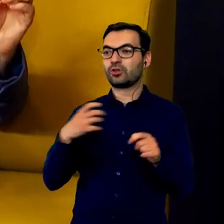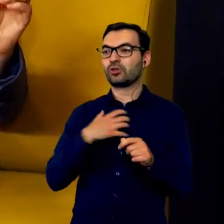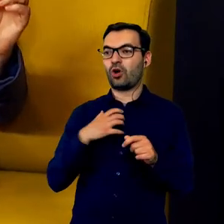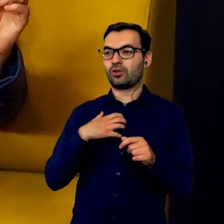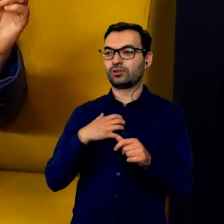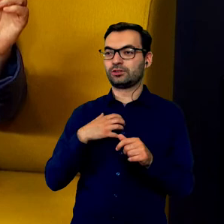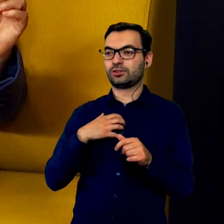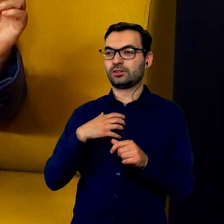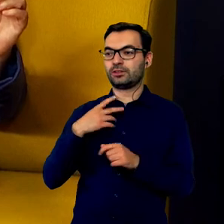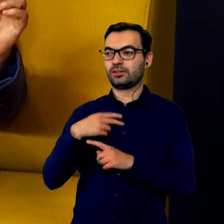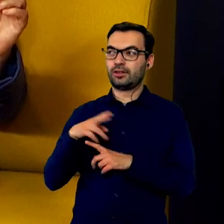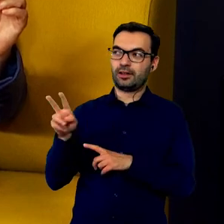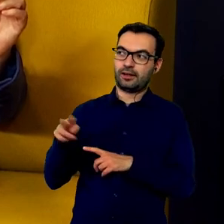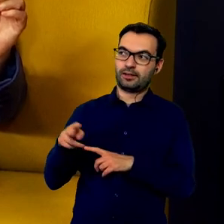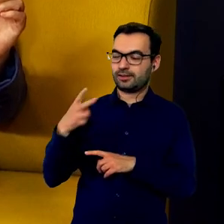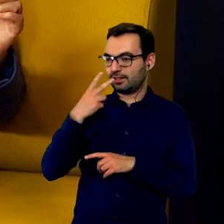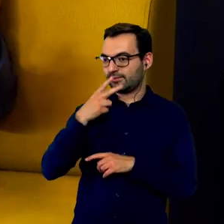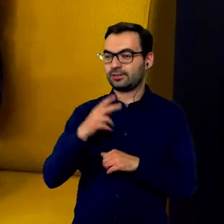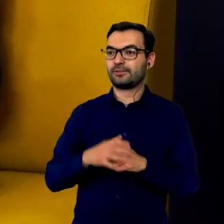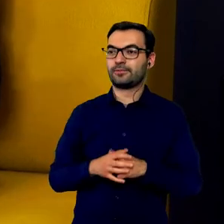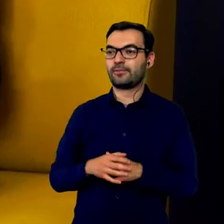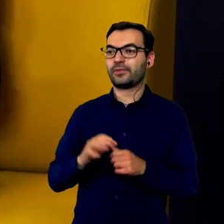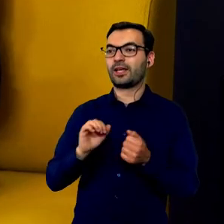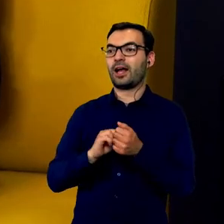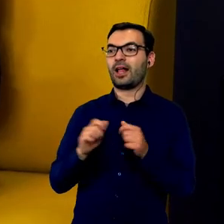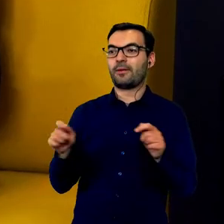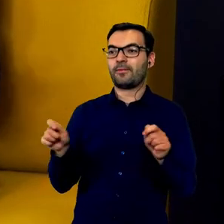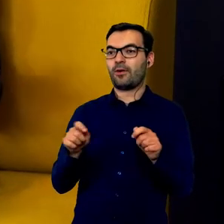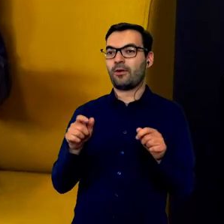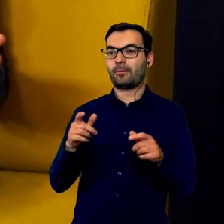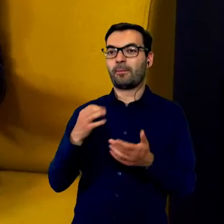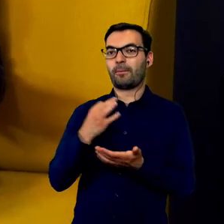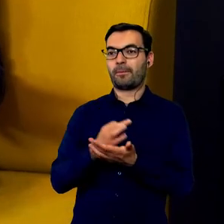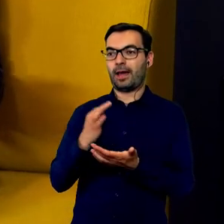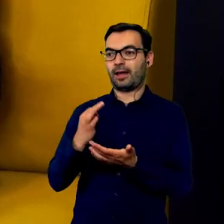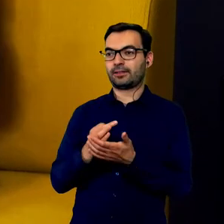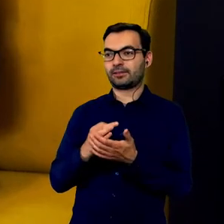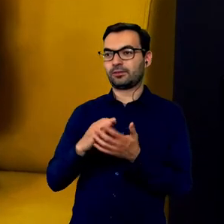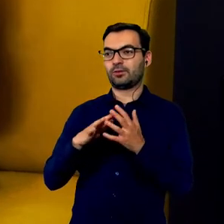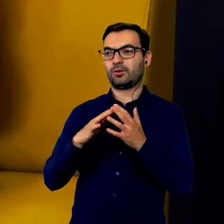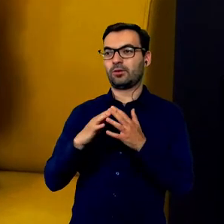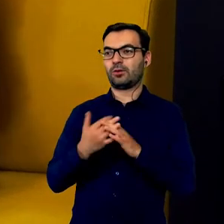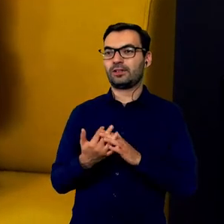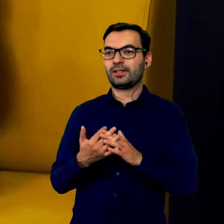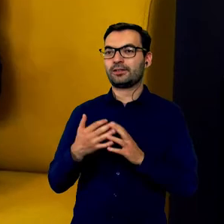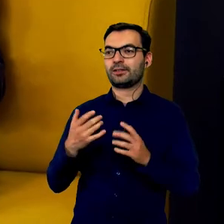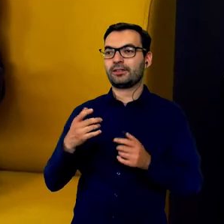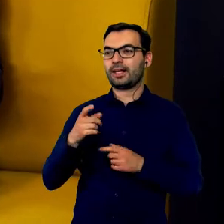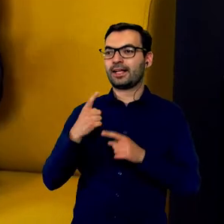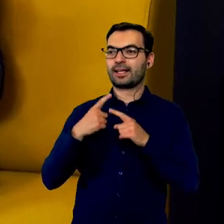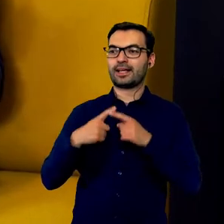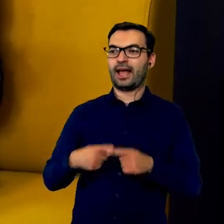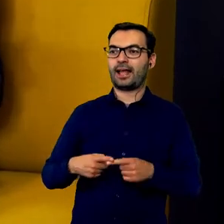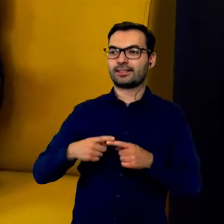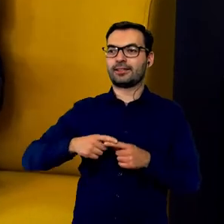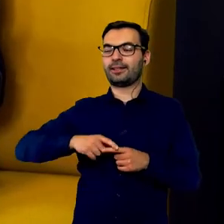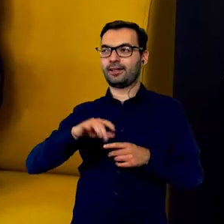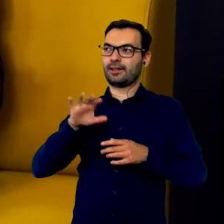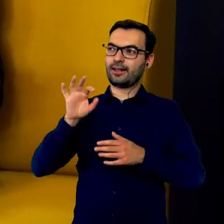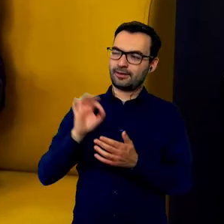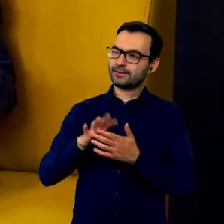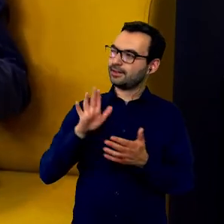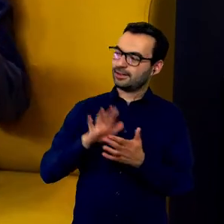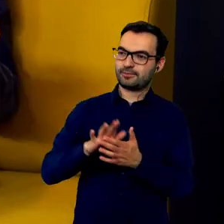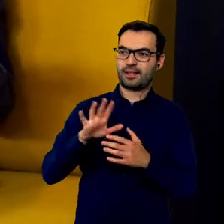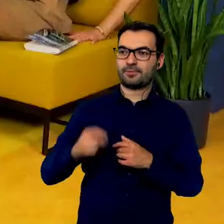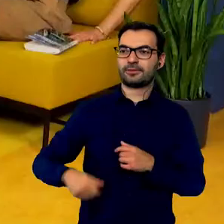goście z restauracji nie podglądali. Albo parking, wydaje się, że takie ruiny. Grecja to ma specyficzne, Kreta zwłaszcza,